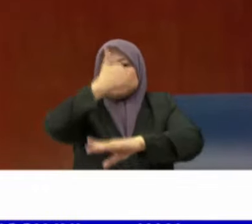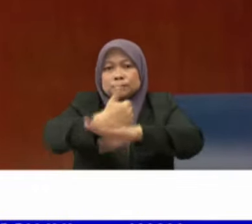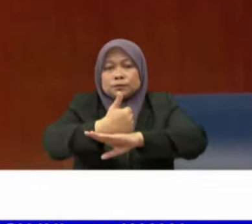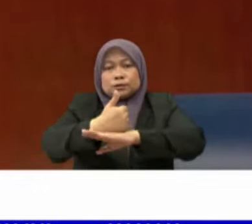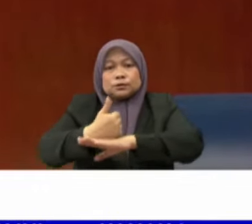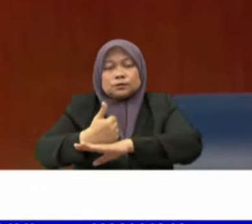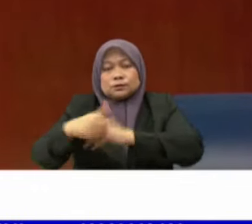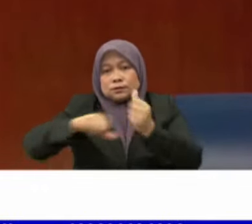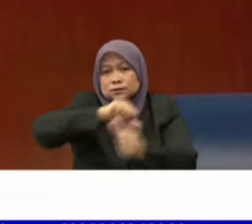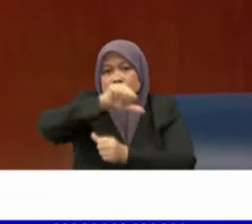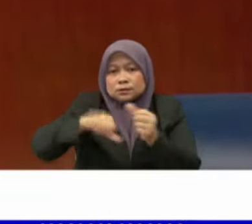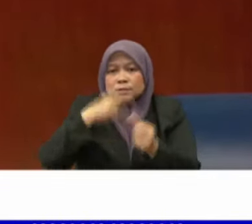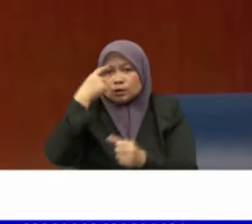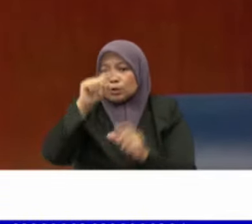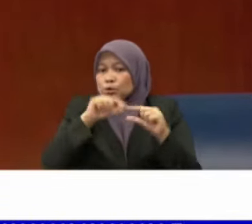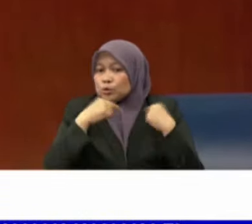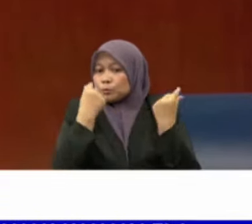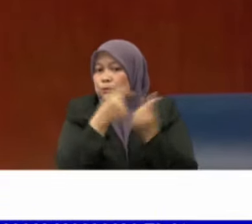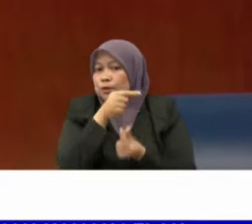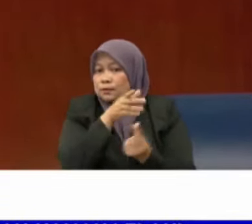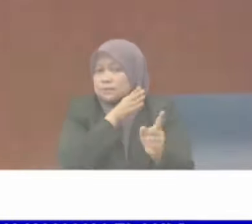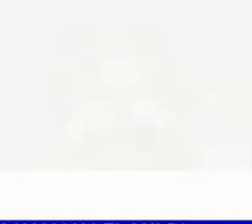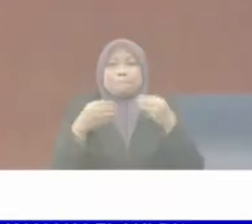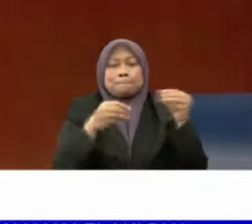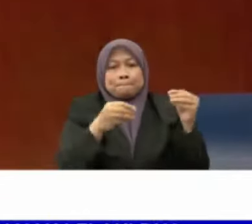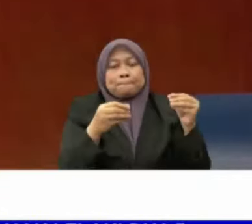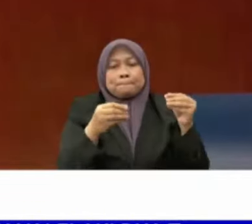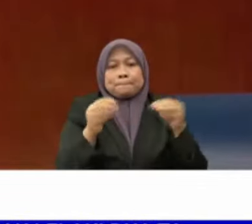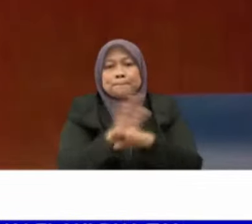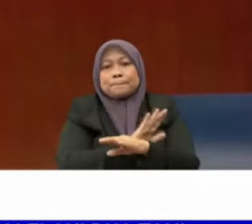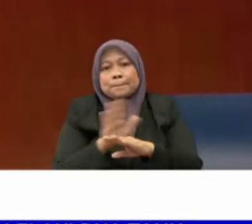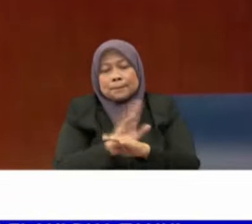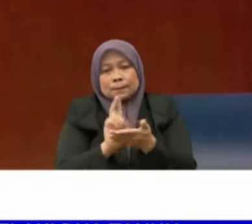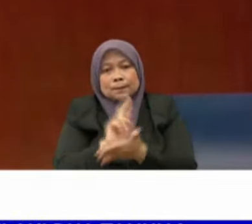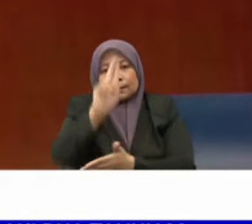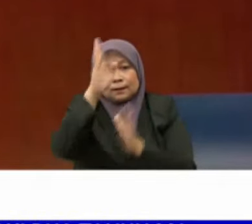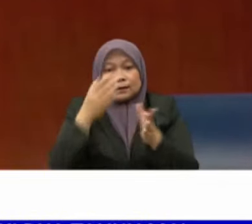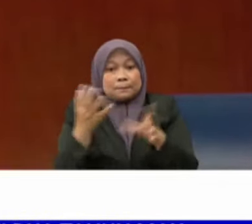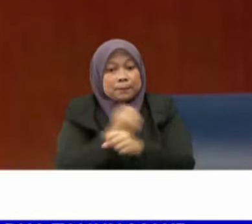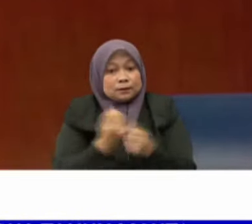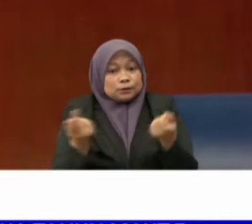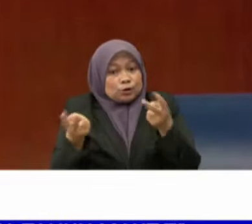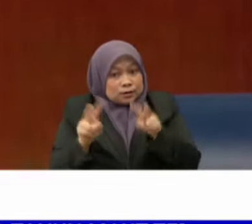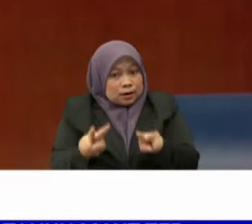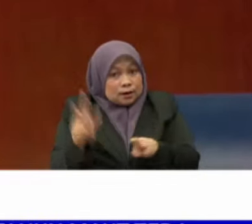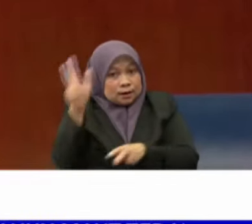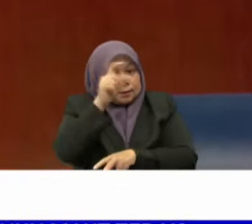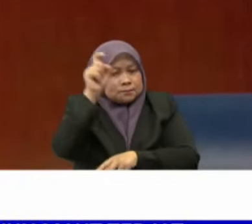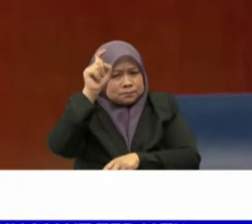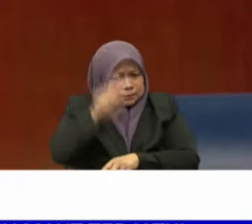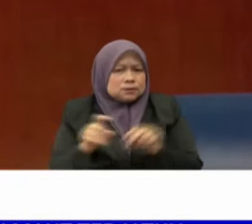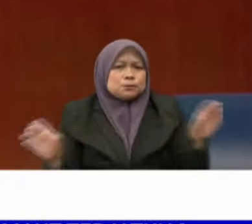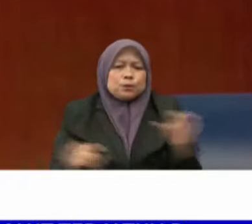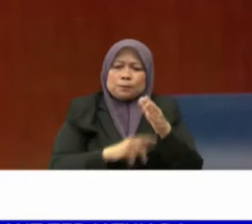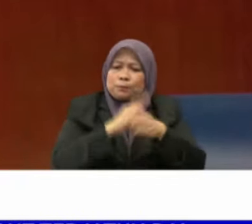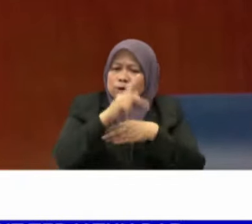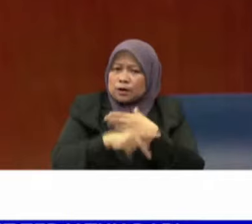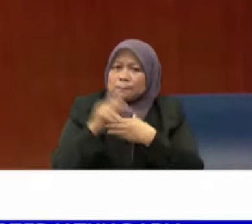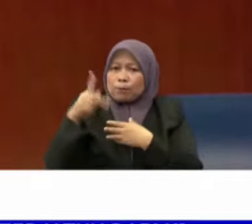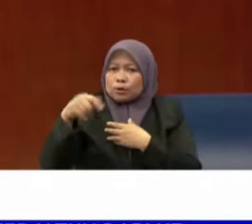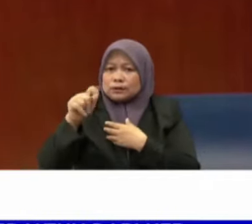jaringan sosial kepada kumpulan sachet tertentu Sarekat yang mendapat kontrak kerajaan diwajibkan untuk melaksanakan program